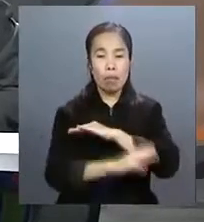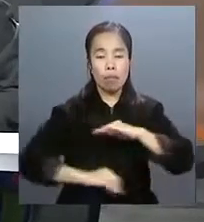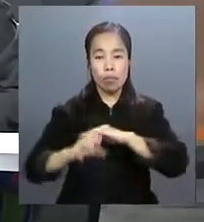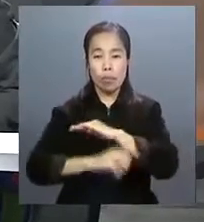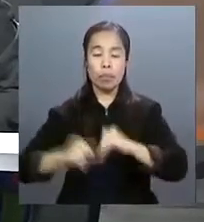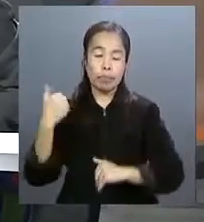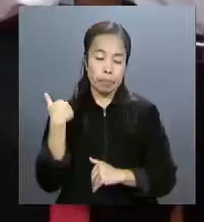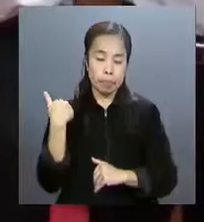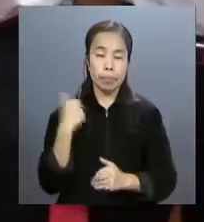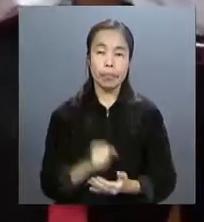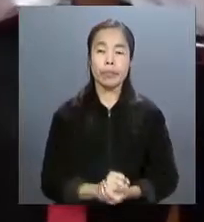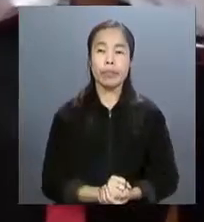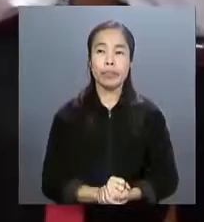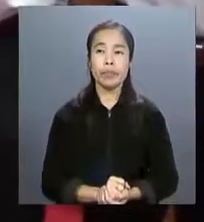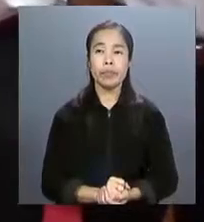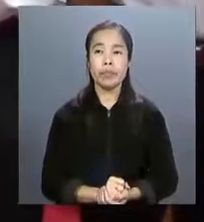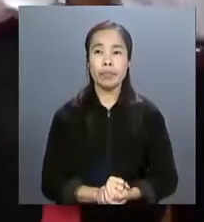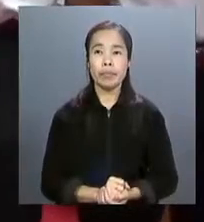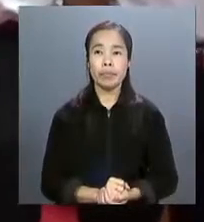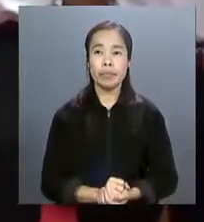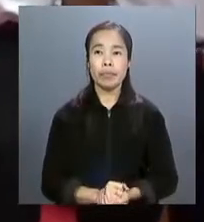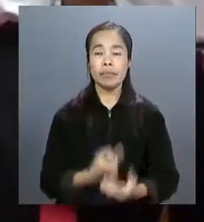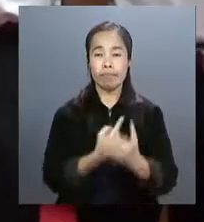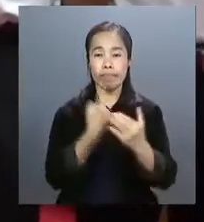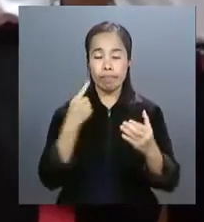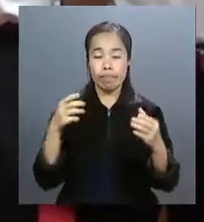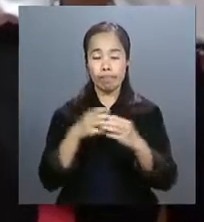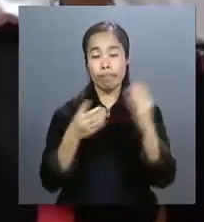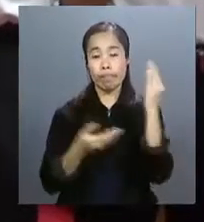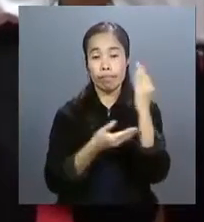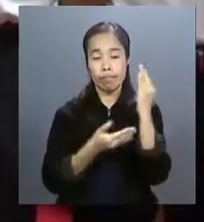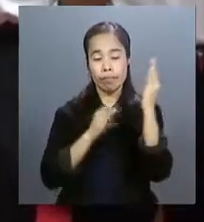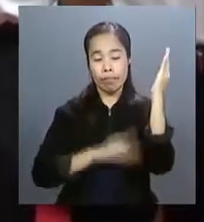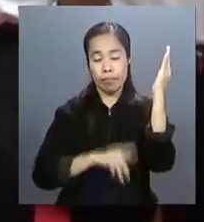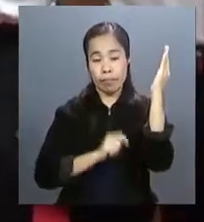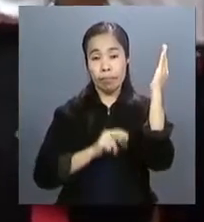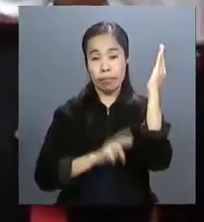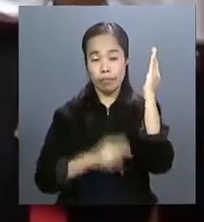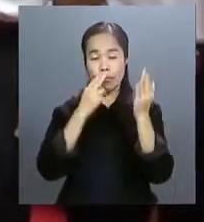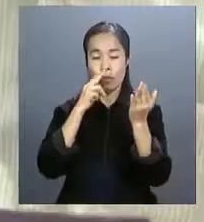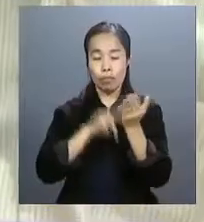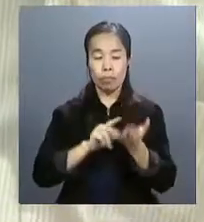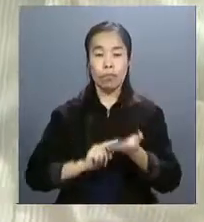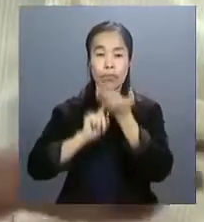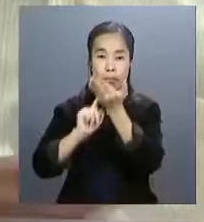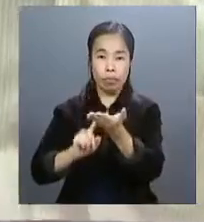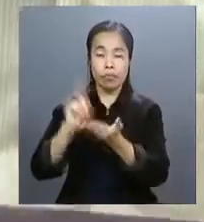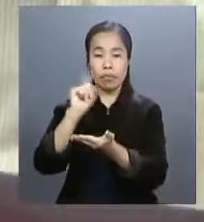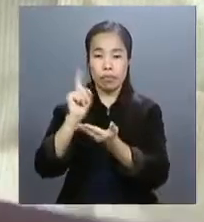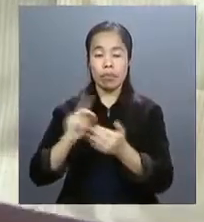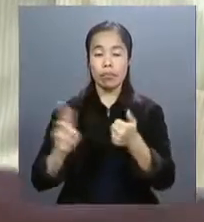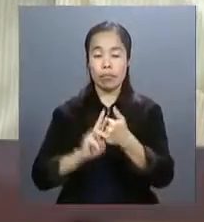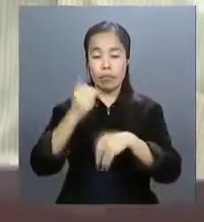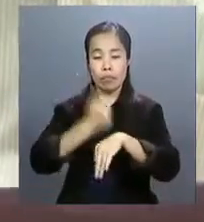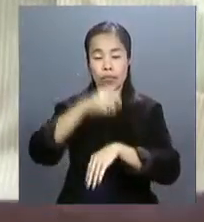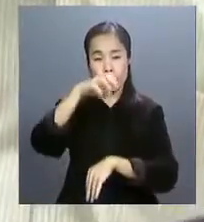รครับตัวแทนชาวสวนปาล์มน้ำมันจังหวัดตรังเข้ายื่นหนังสือกับนายพิพัฒน์สิริธรรองผู้ว่าราช